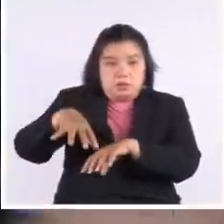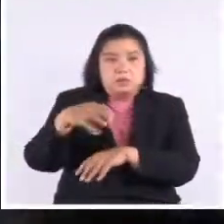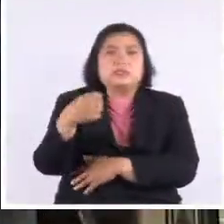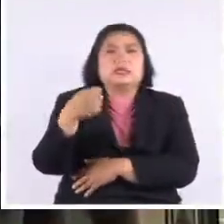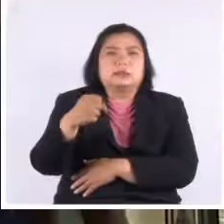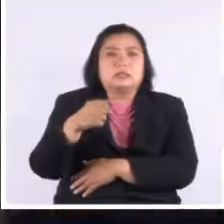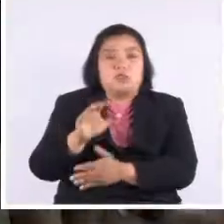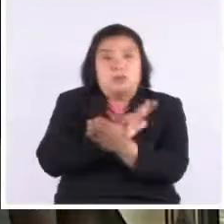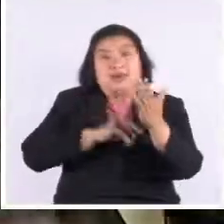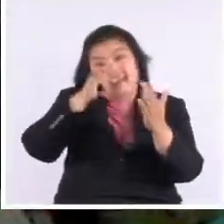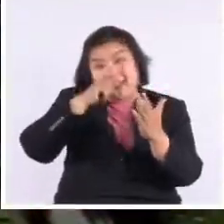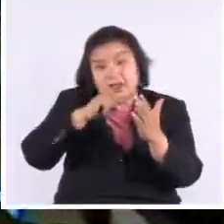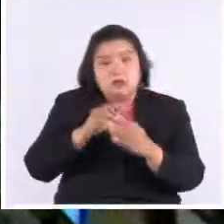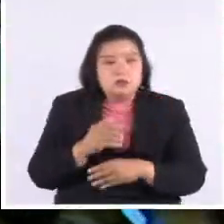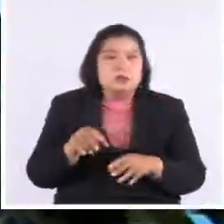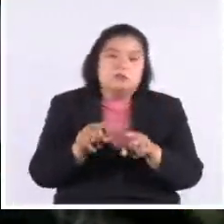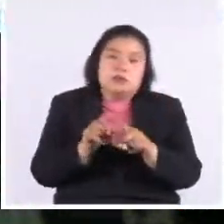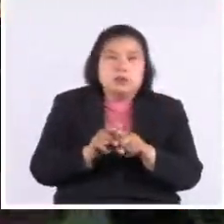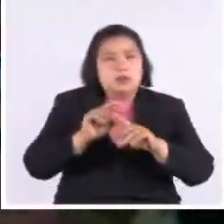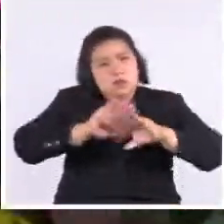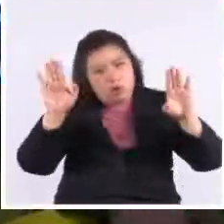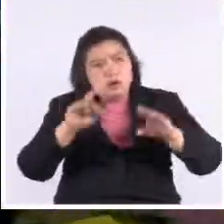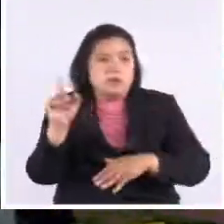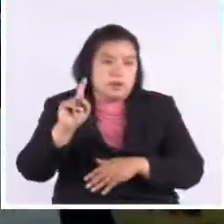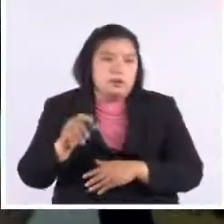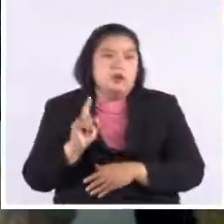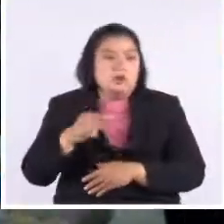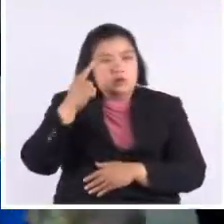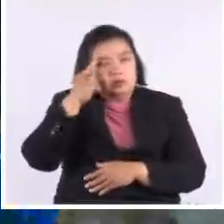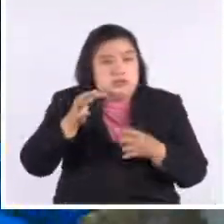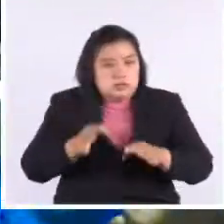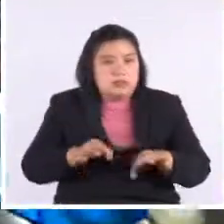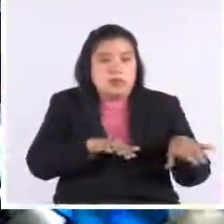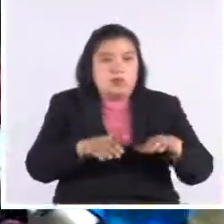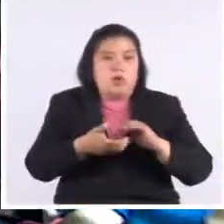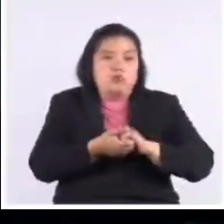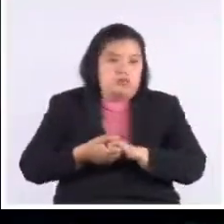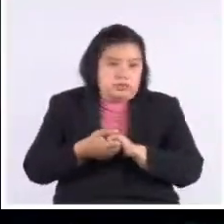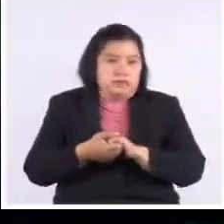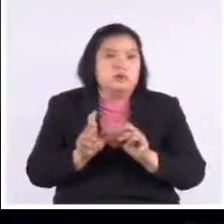ทางโทรศัพท์สนับสนุนนะครับจะยกเลิกหรือไม่ขึ้นอยู่กับการตัดสินใจร่วมกับเอกชนด้วยนะครับอ่ะ